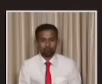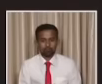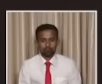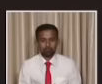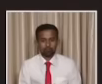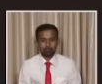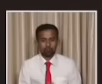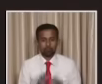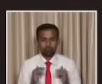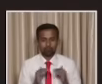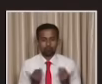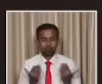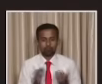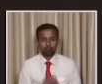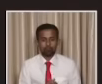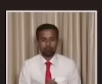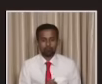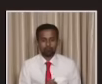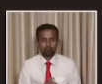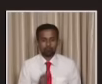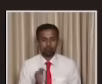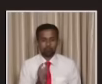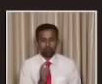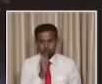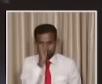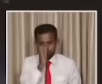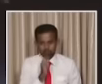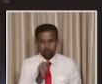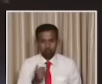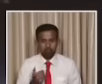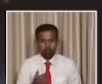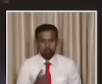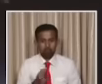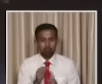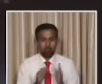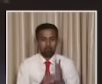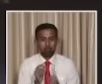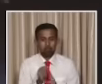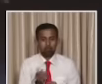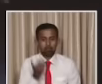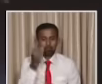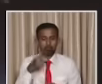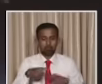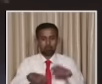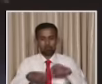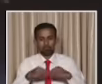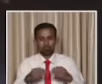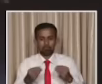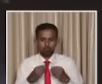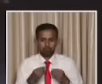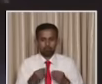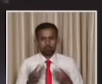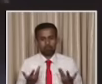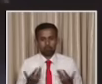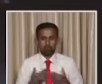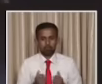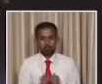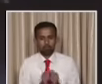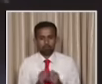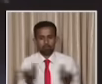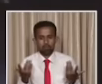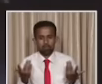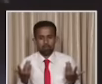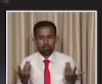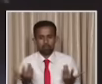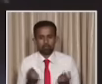ඒකට සාධාරණ කරලා ගරු සභාපතිතුමනි මට ඒ මන්ත්‍රීතුමා වැඩි මනාප ගත්තද නැද්ද කියන එක අදාළ නැහනේ. ඒක ඒක